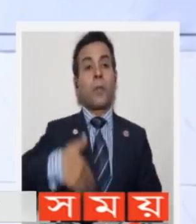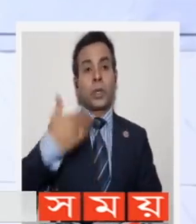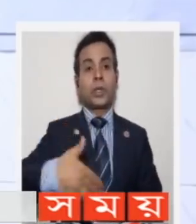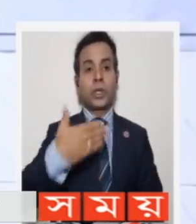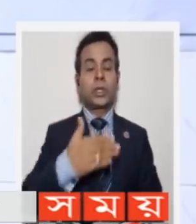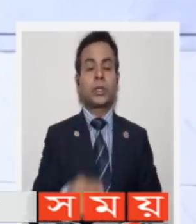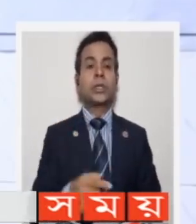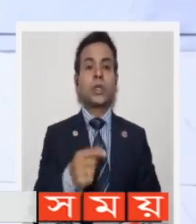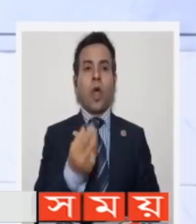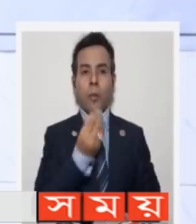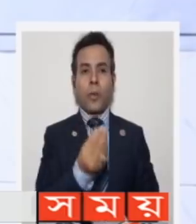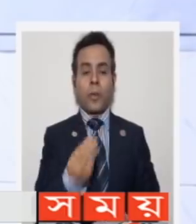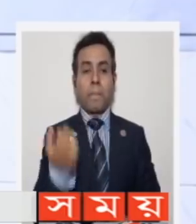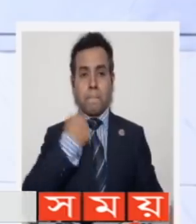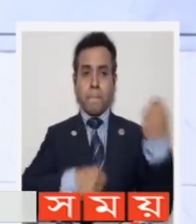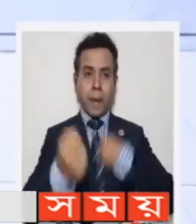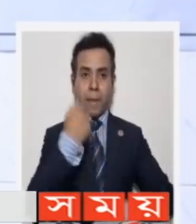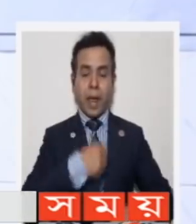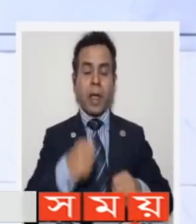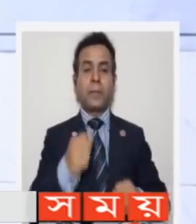আরেকজনের সামনে আপনি ধূমপান